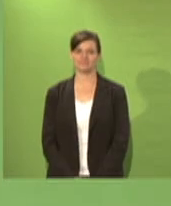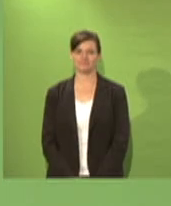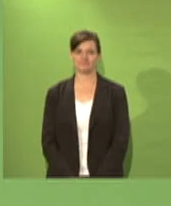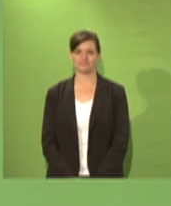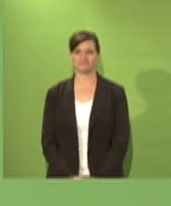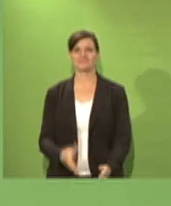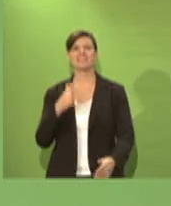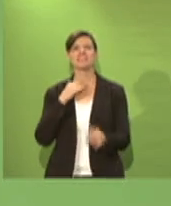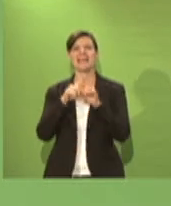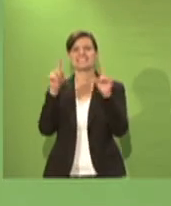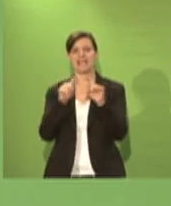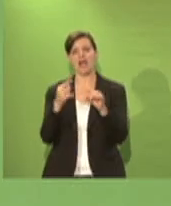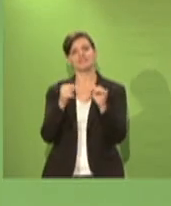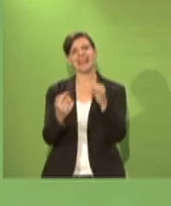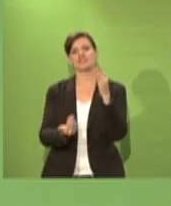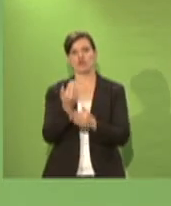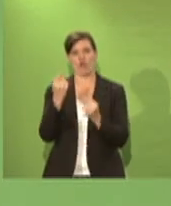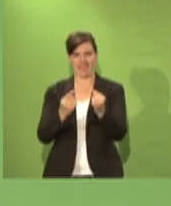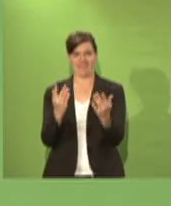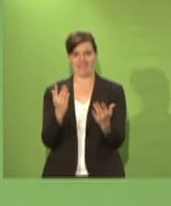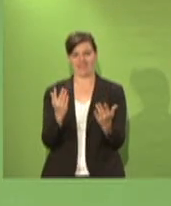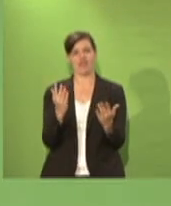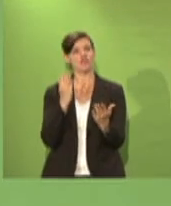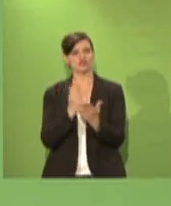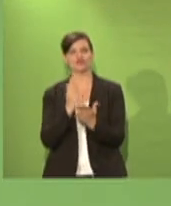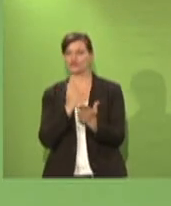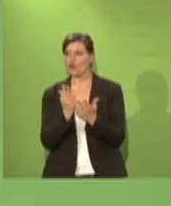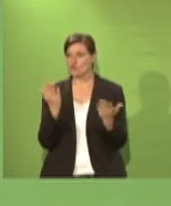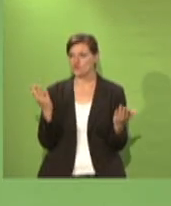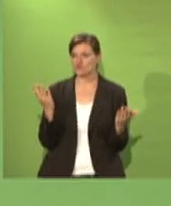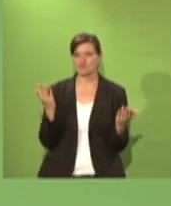Der Genderstar ist noch neu, aber durchaus schon